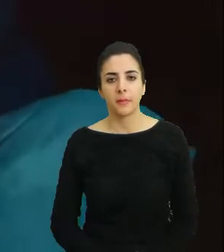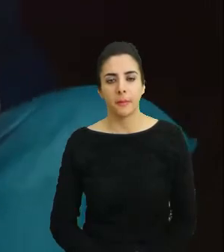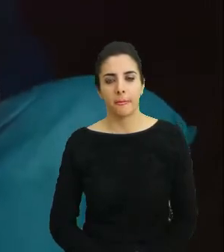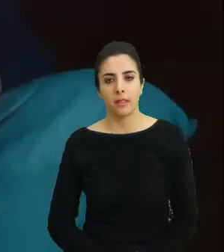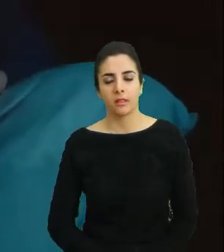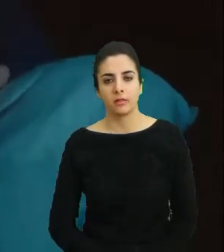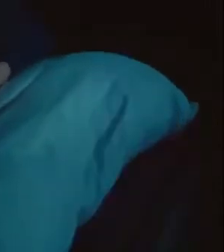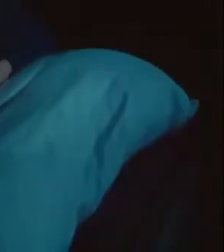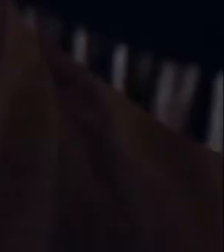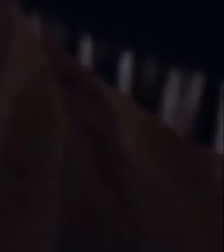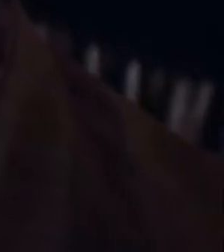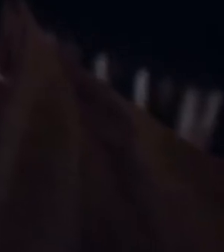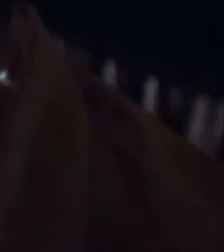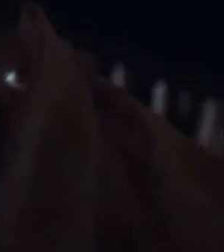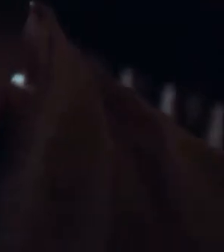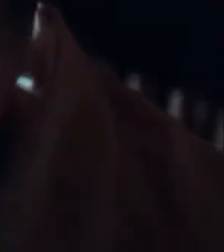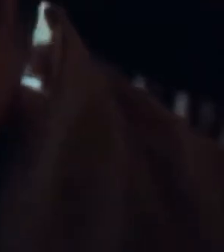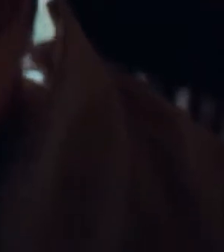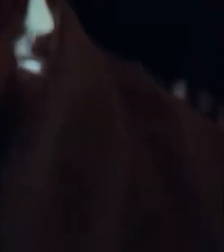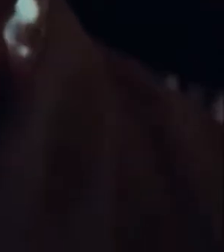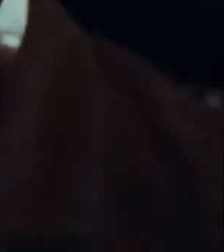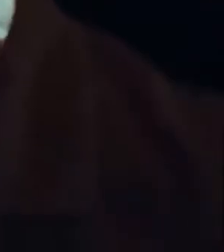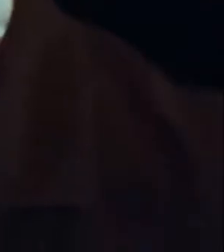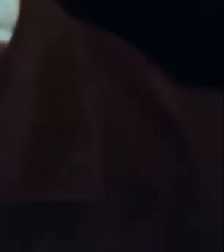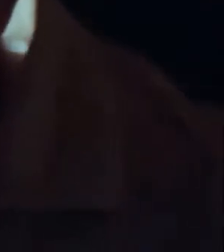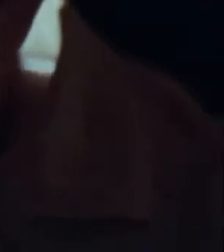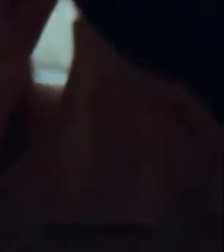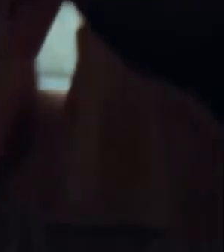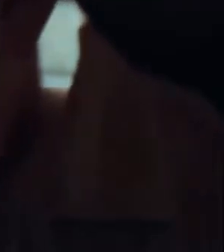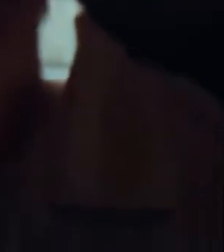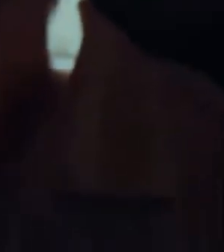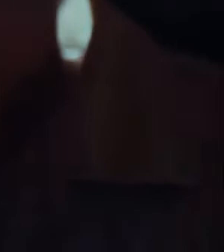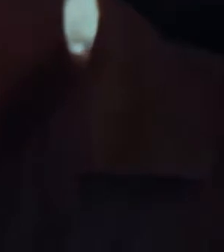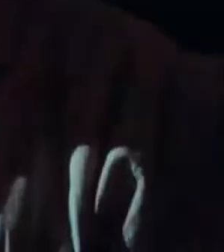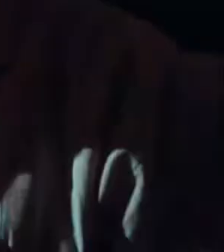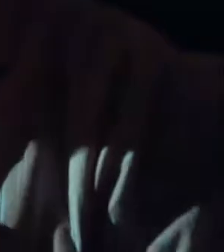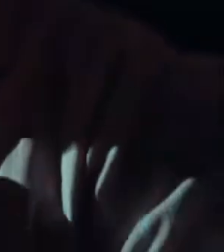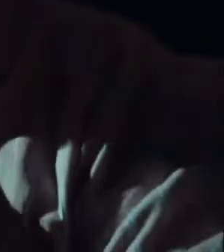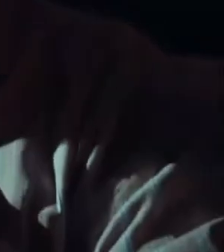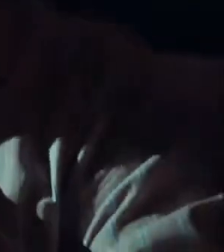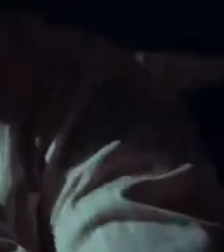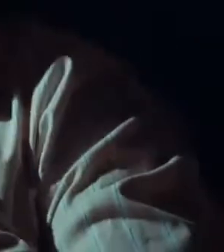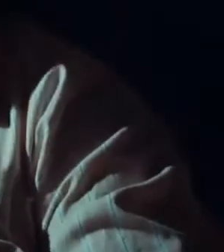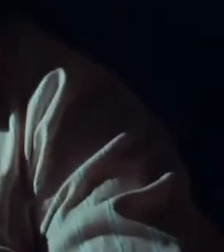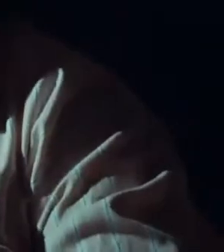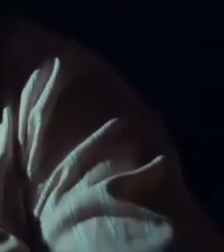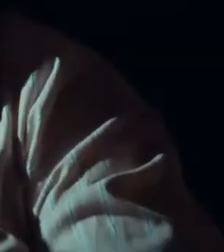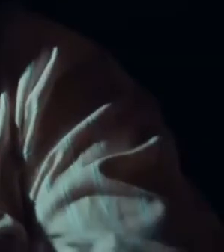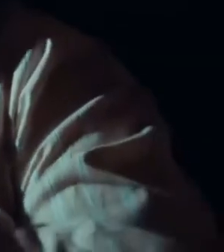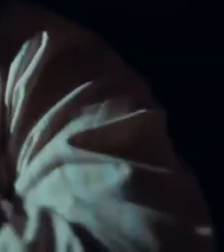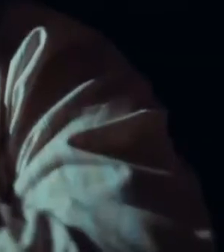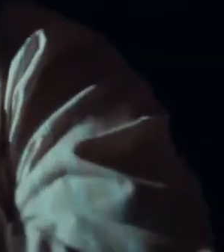sıradaki yastığa koyup uyku moduna geçti. Fuat etrafına bakındı. Odasında olduğunu idrak edip arkasına yaslandı.